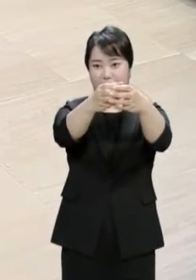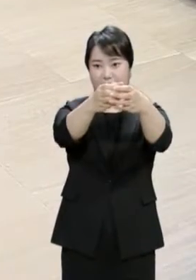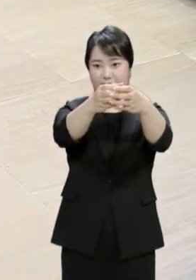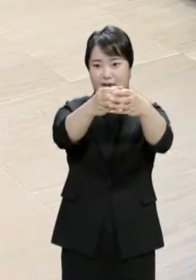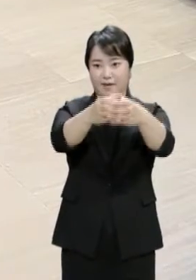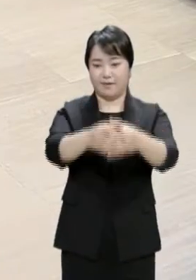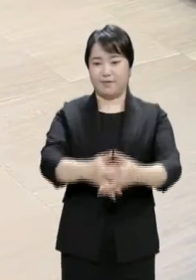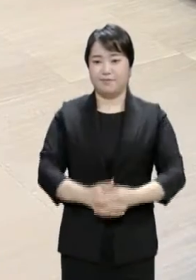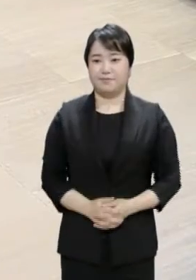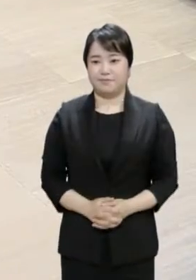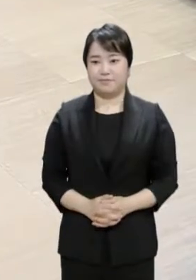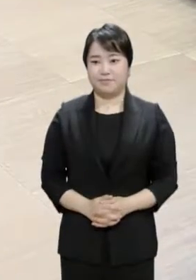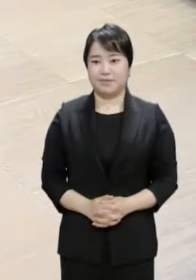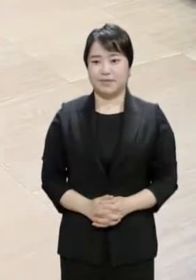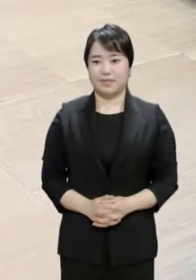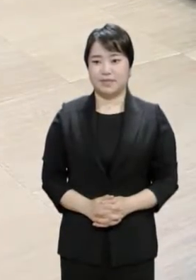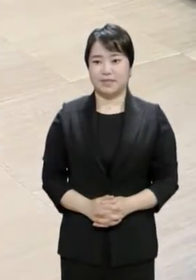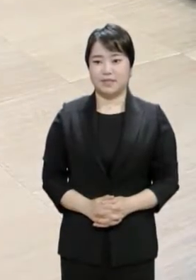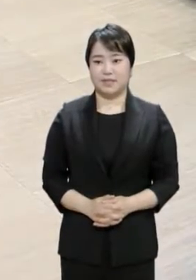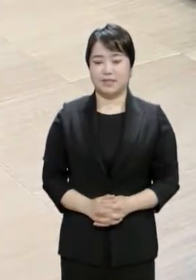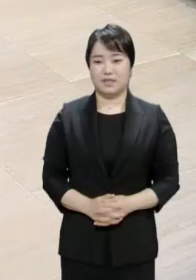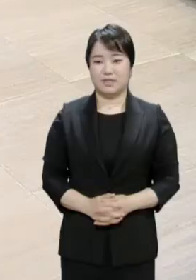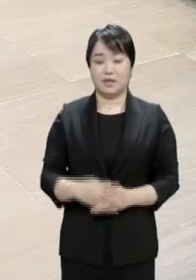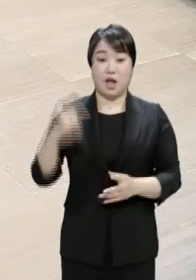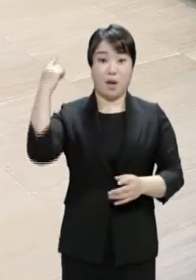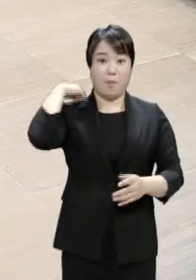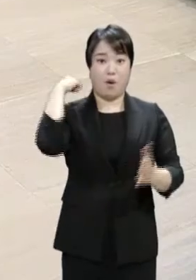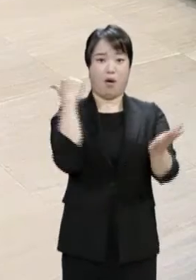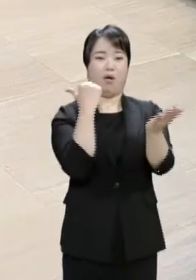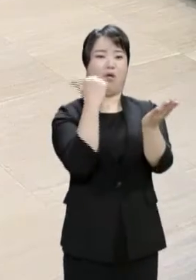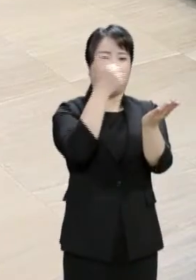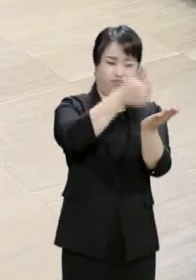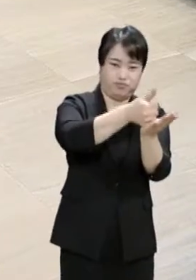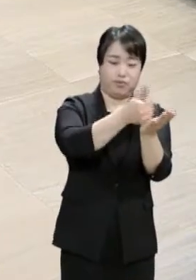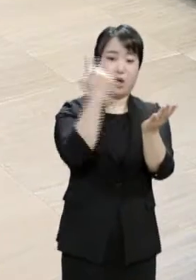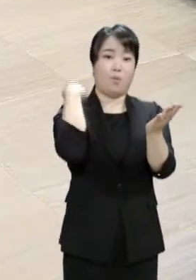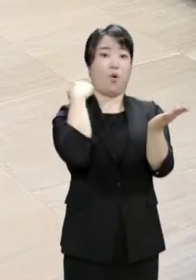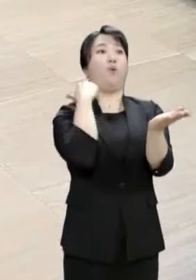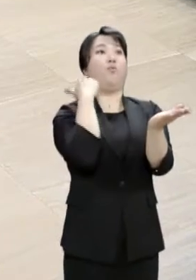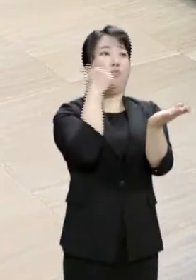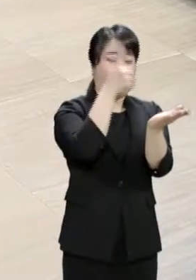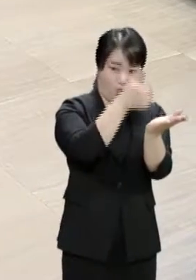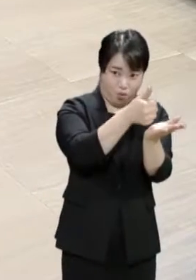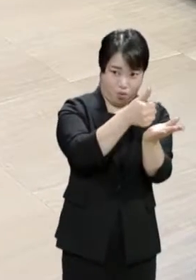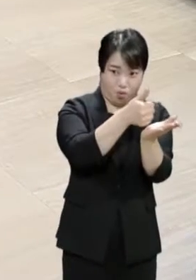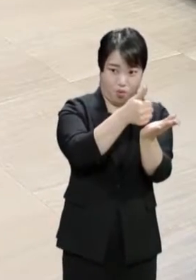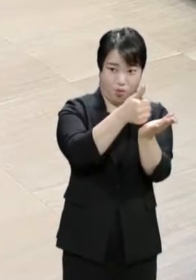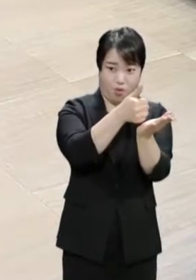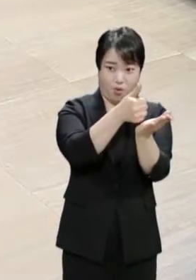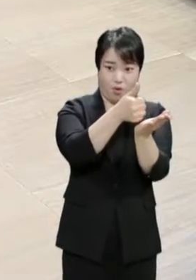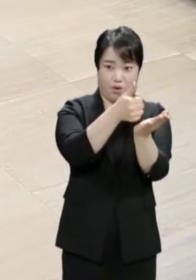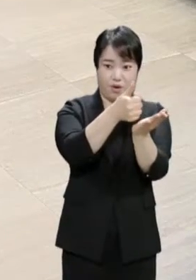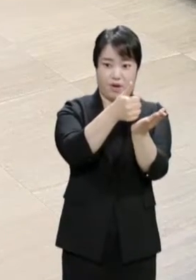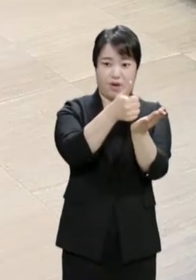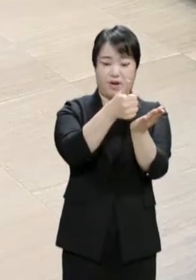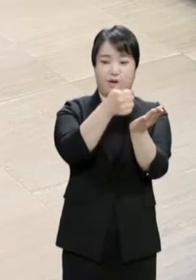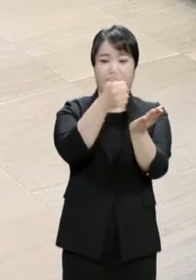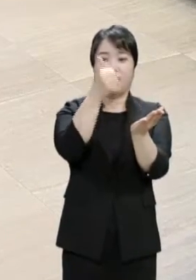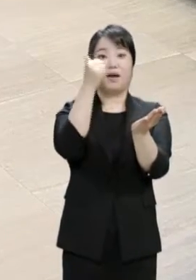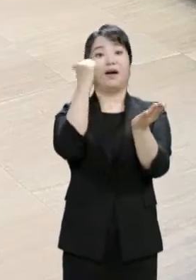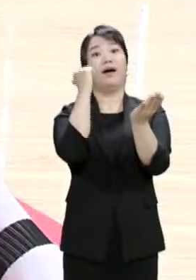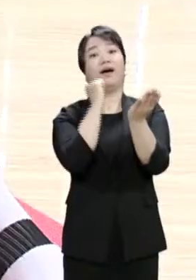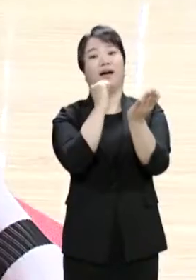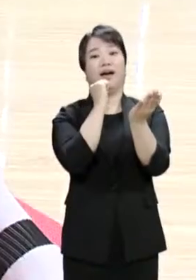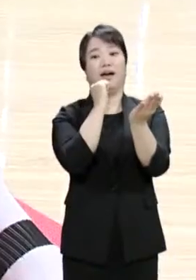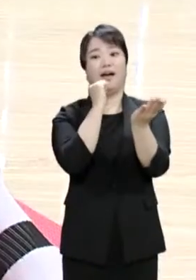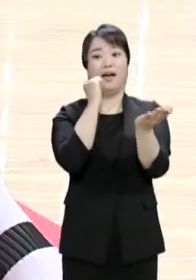상태에서 상체를 반만 일으켜서 물통을 다리 사이에 끼워주시고 다시 돌아갔다가